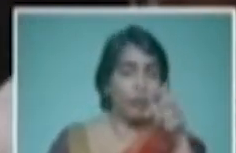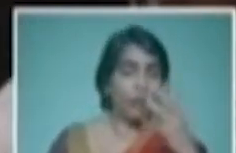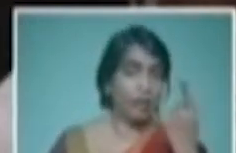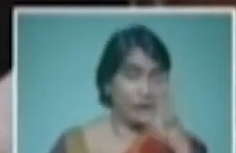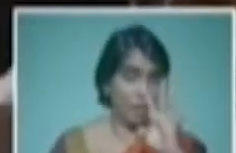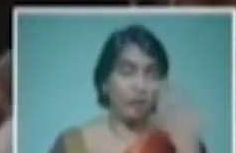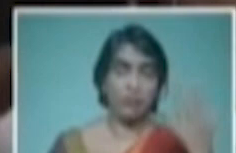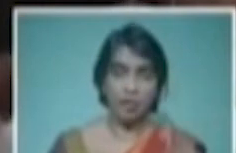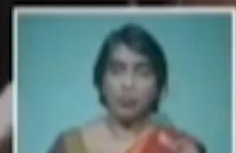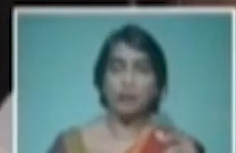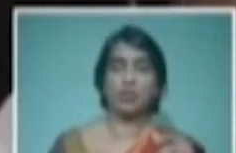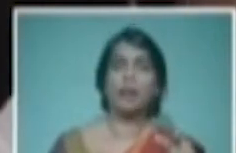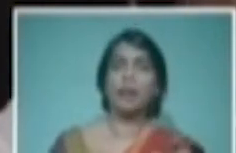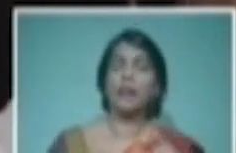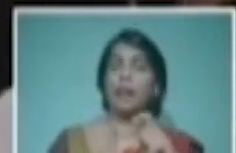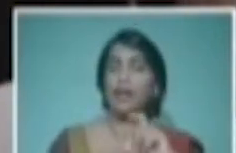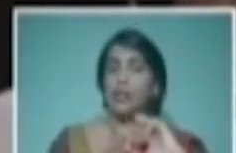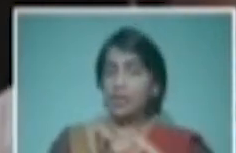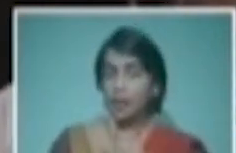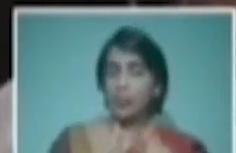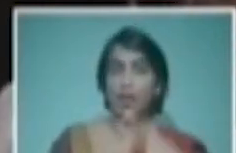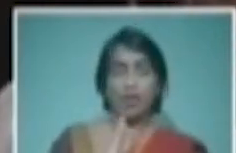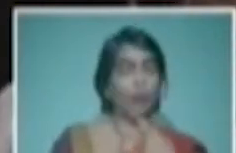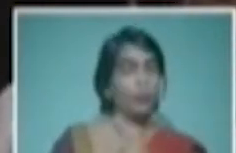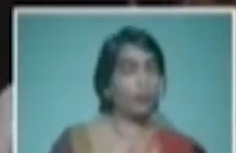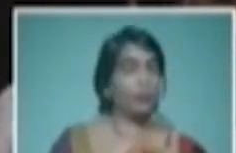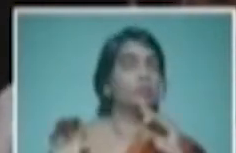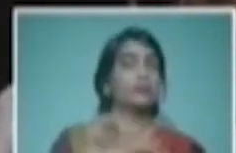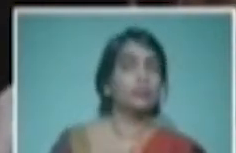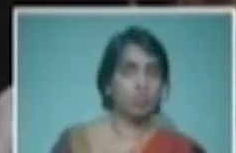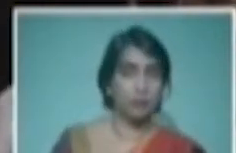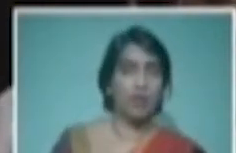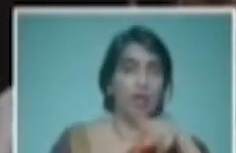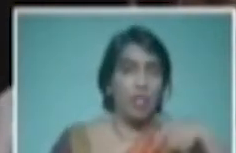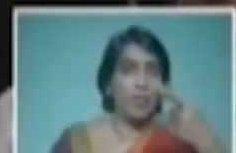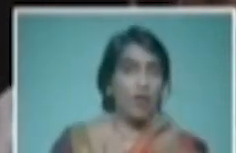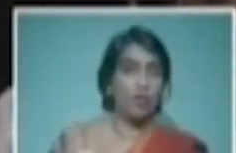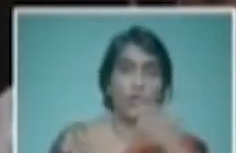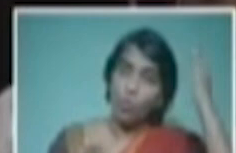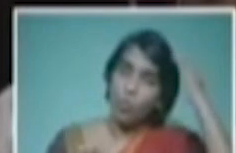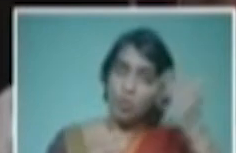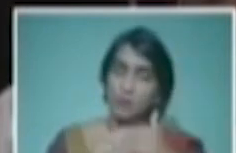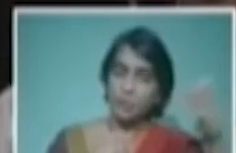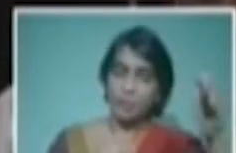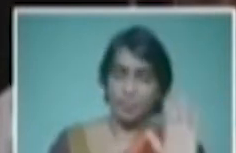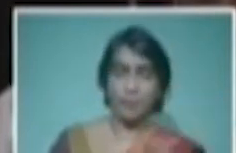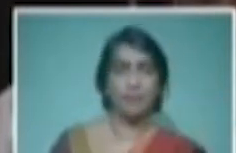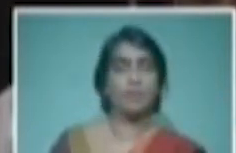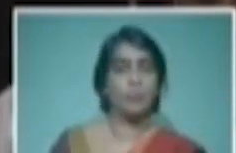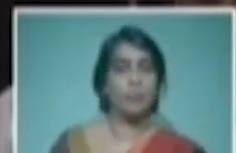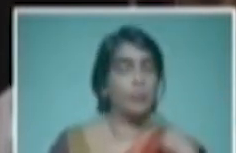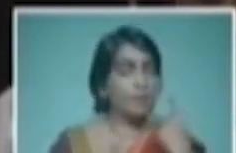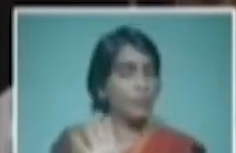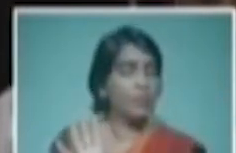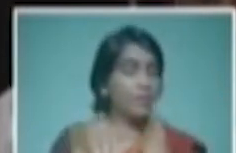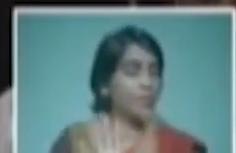අතර එම ඩිප්ලෝමාධාරීන් ශ්‍රී ලංකා ගුරු සේවයට බඳවා ගැනීමට ලබන අවුරුද්දේ මුල් කාර්යයේදී සිදු වෙනවා. වාර්ෂිකව